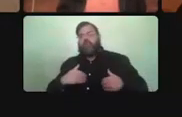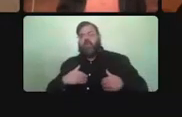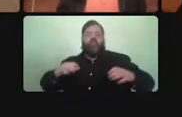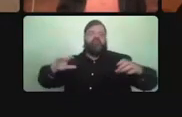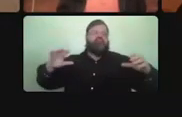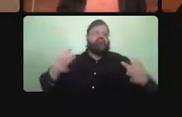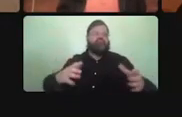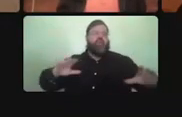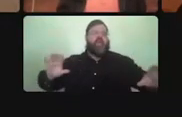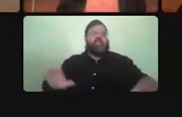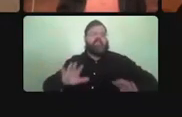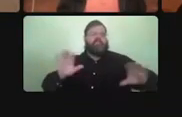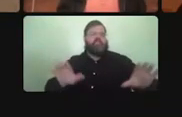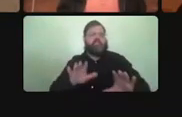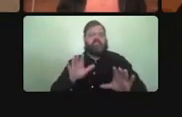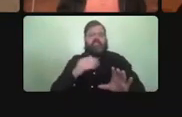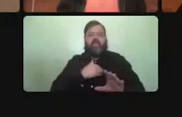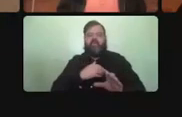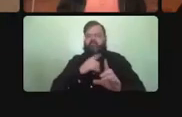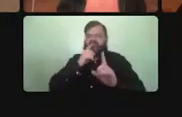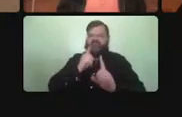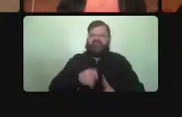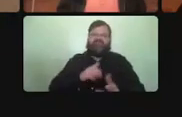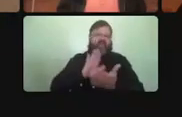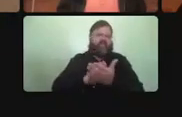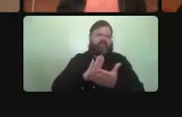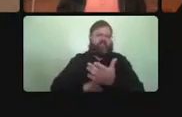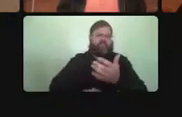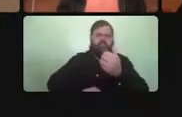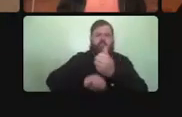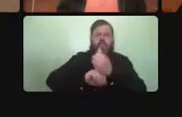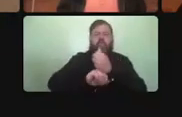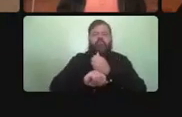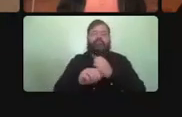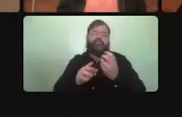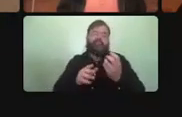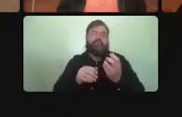madarasa ya kiwango kimoja yakiwa pamoja. Na